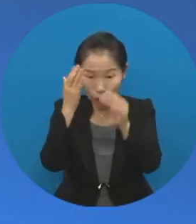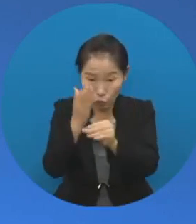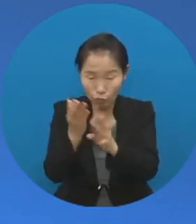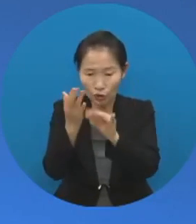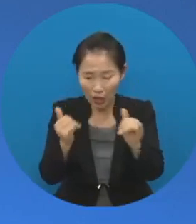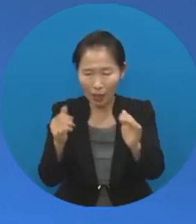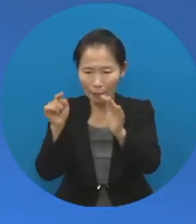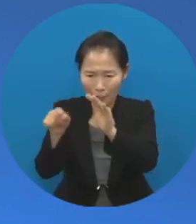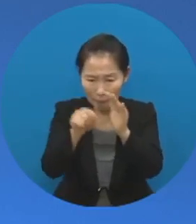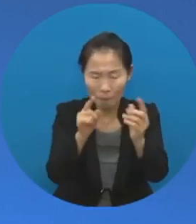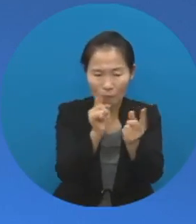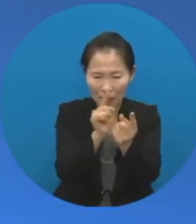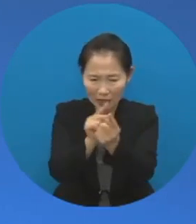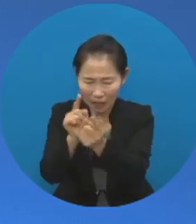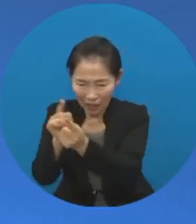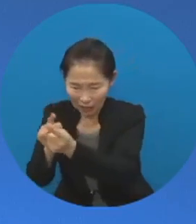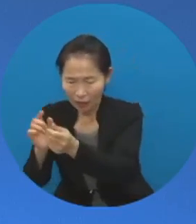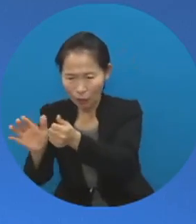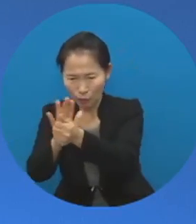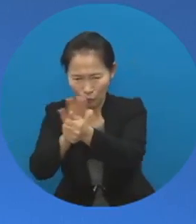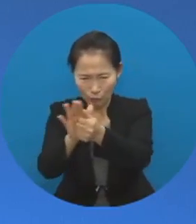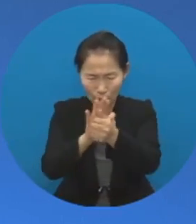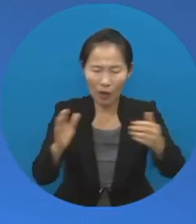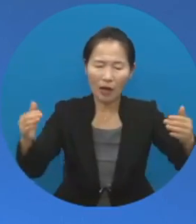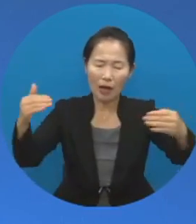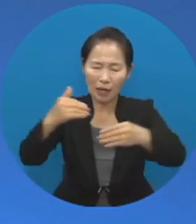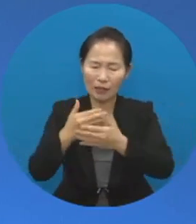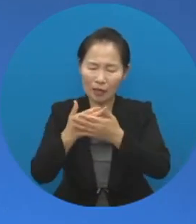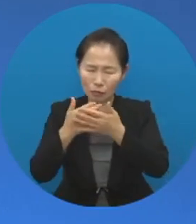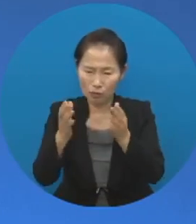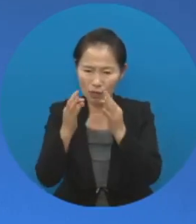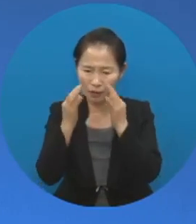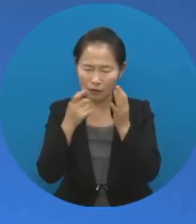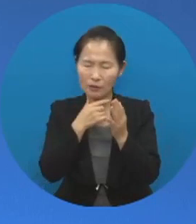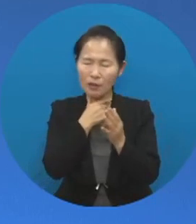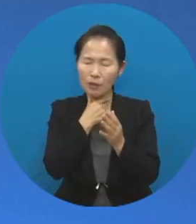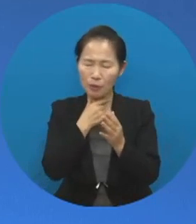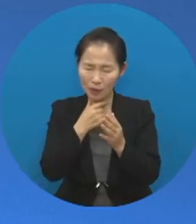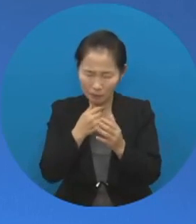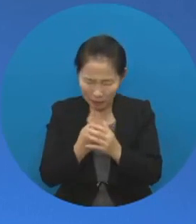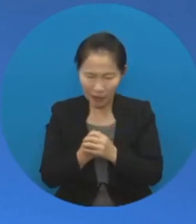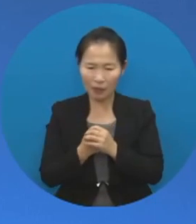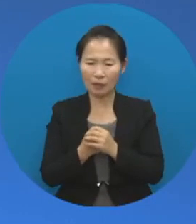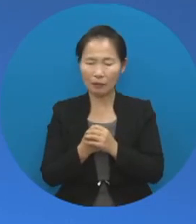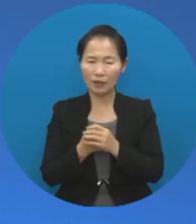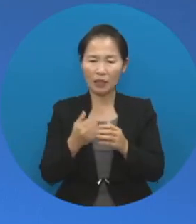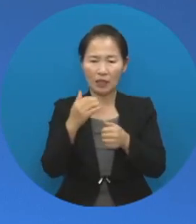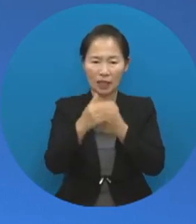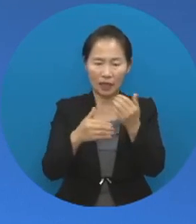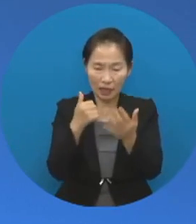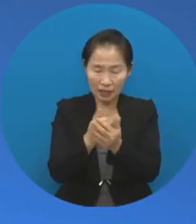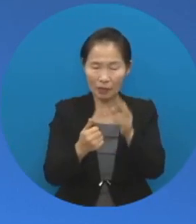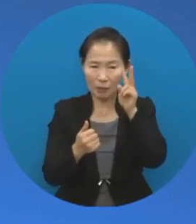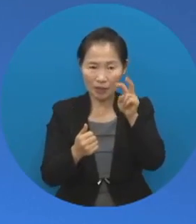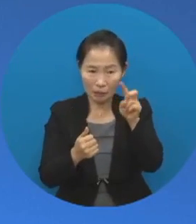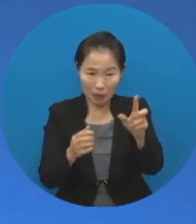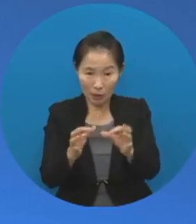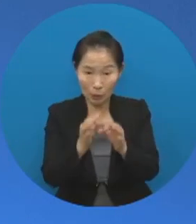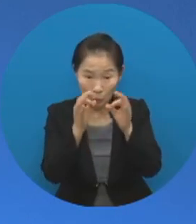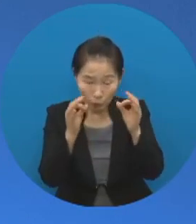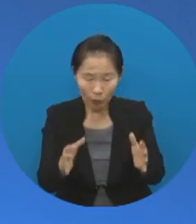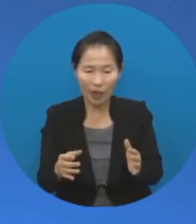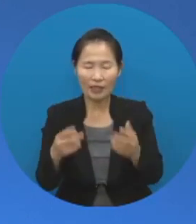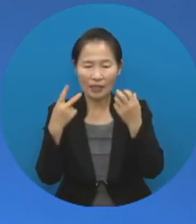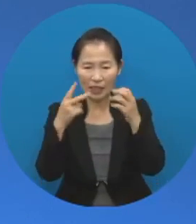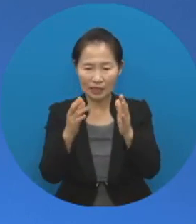찾아가서 그분을 만나고 주님 위로하시고 안아주시기를 주여 간절히 간구합니다. 하나님 21일간 다니엘 기도에 하나님께서